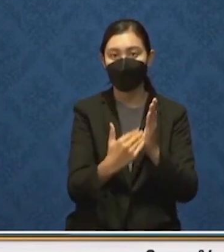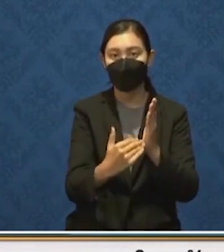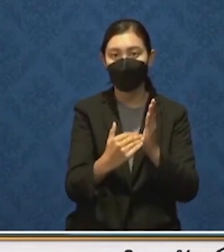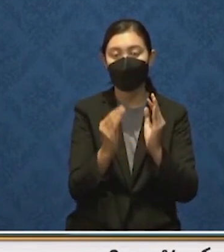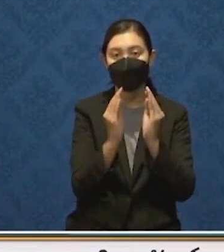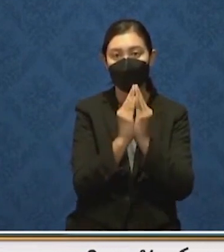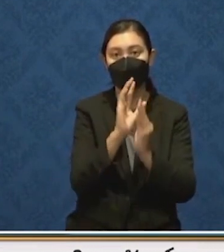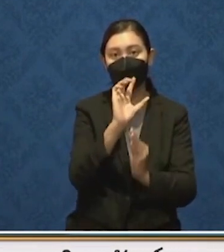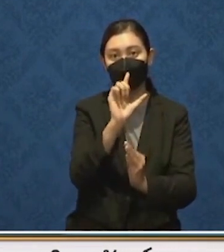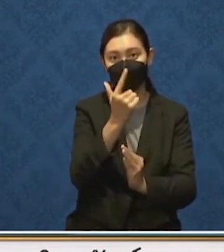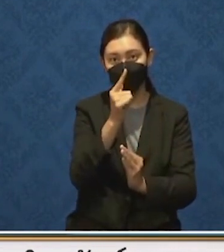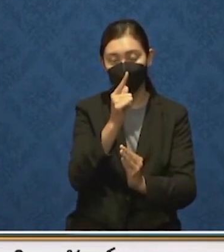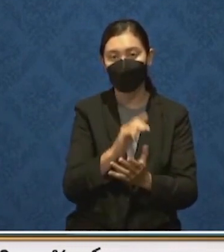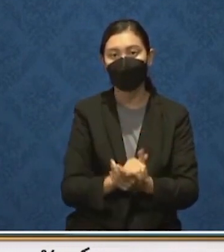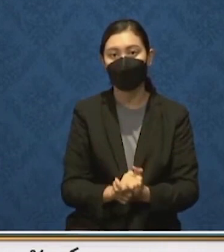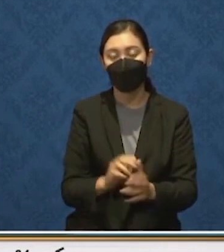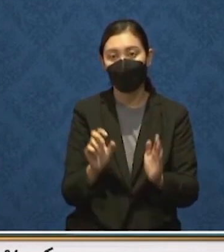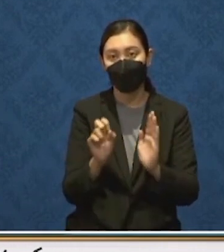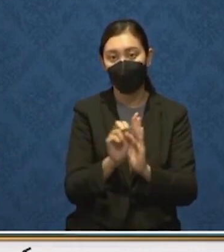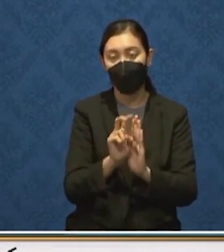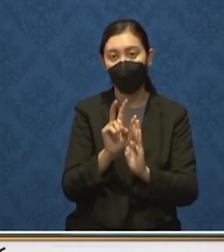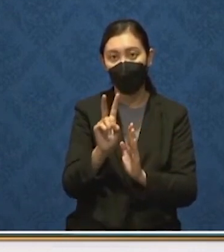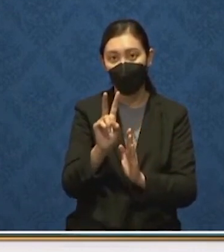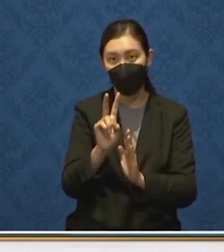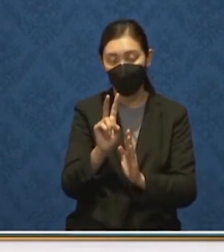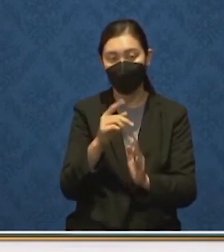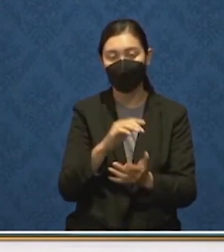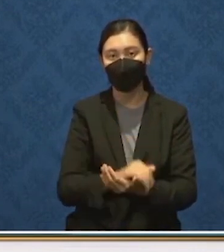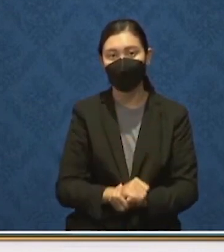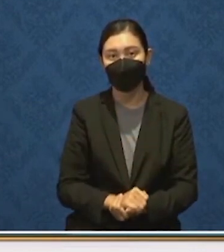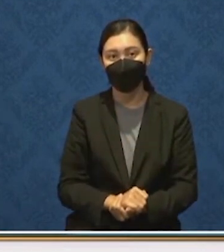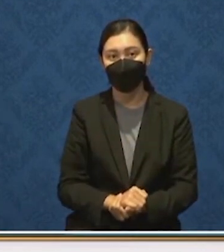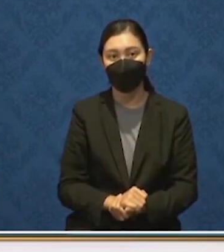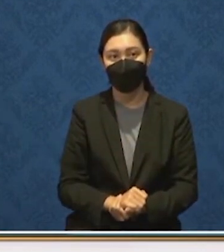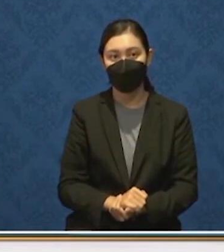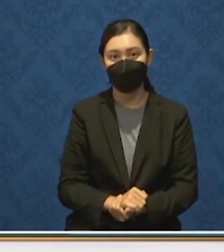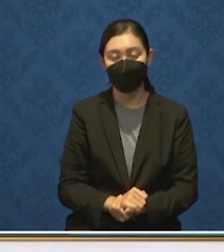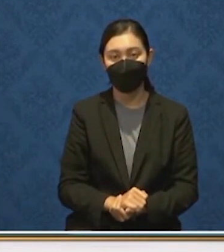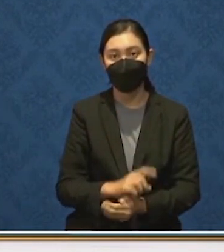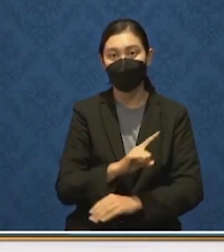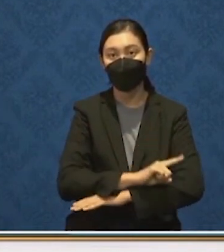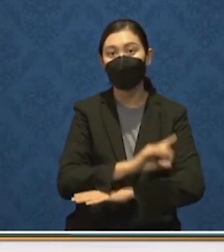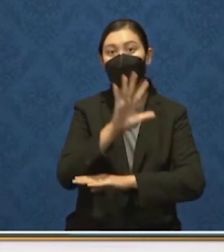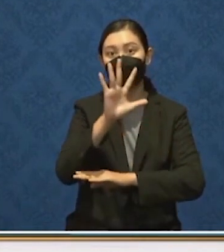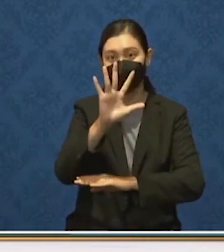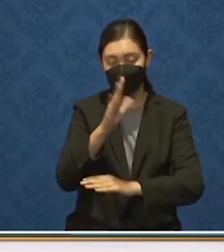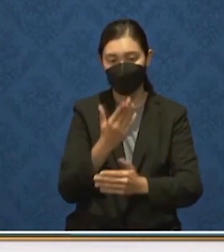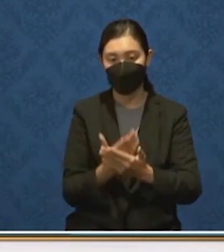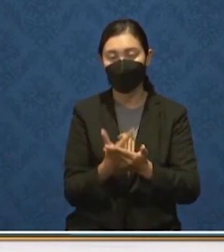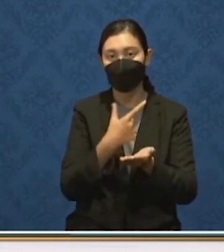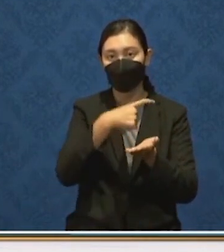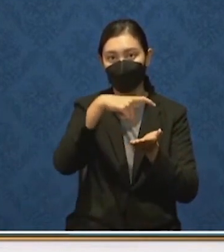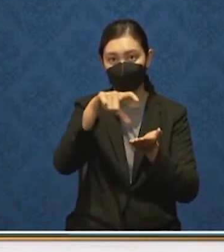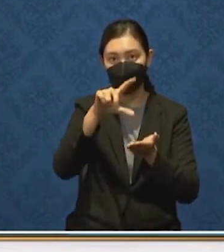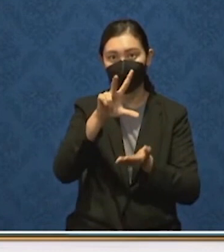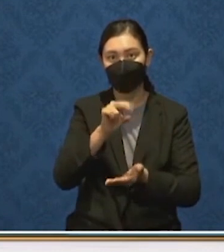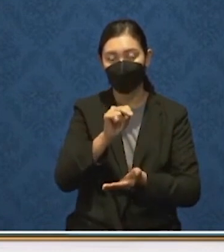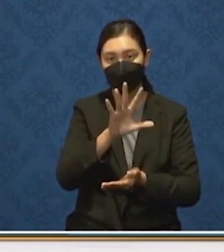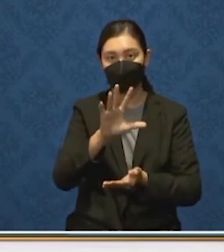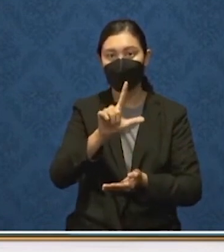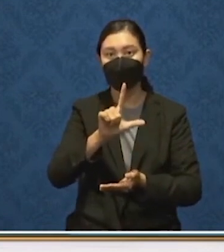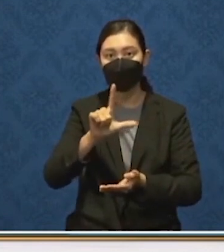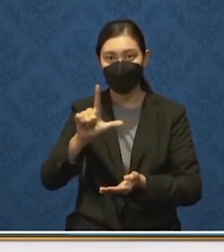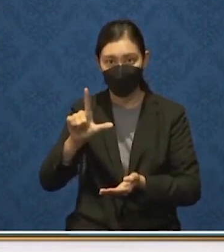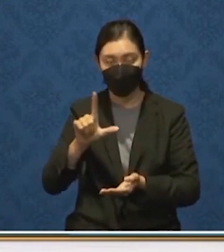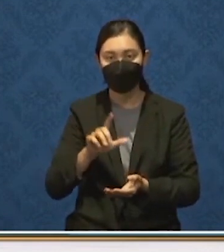5 เดือนกันยายนปี 2560 เป็เงิจำนวนอีก 35 ล้านบาทก็